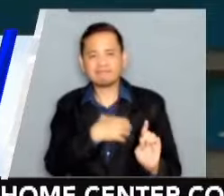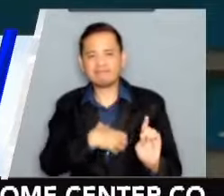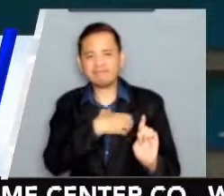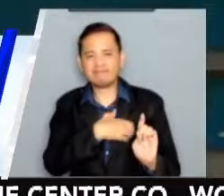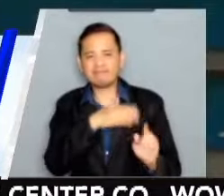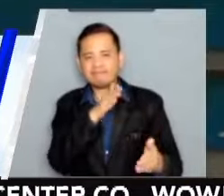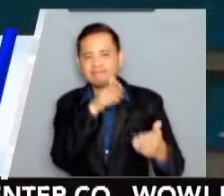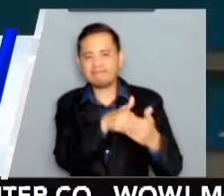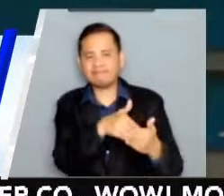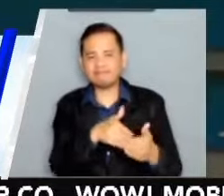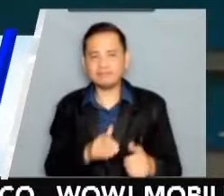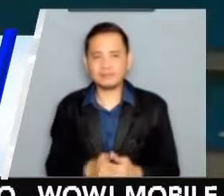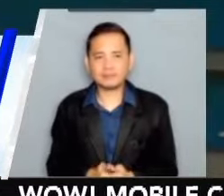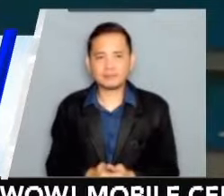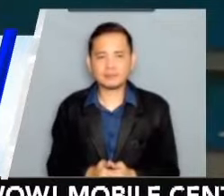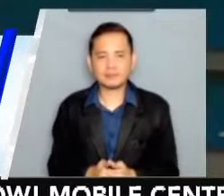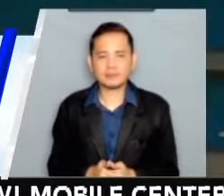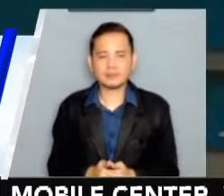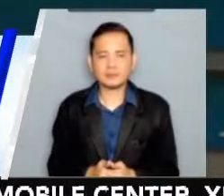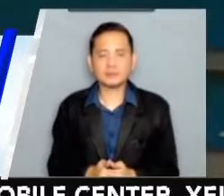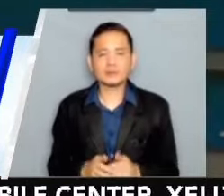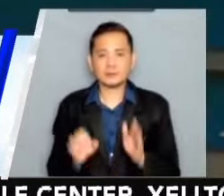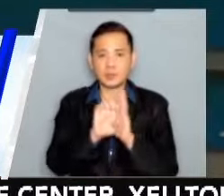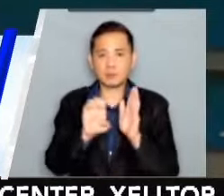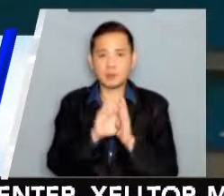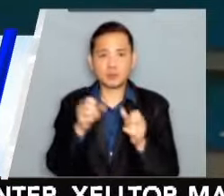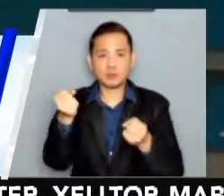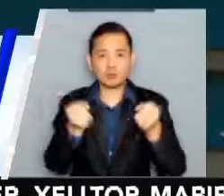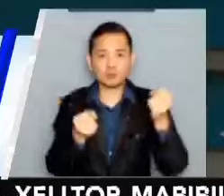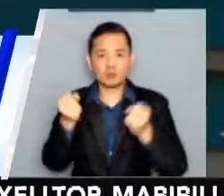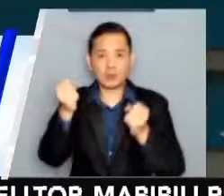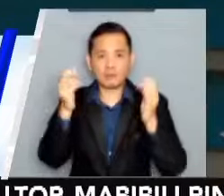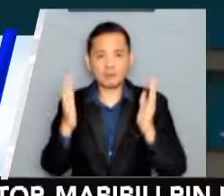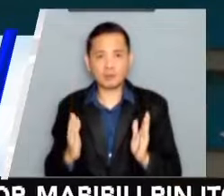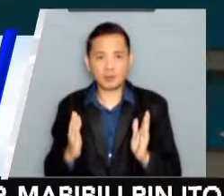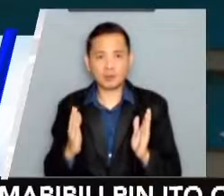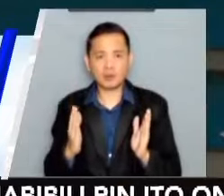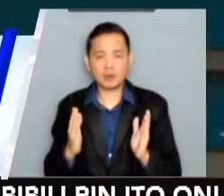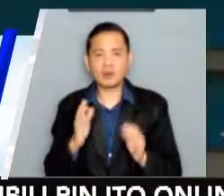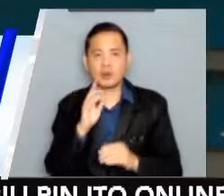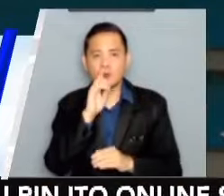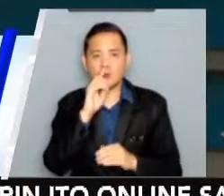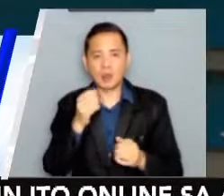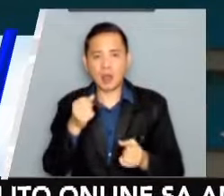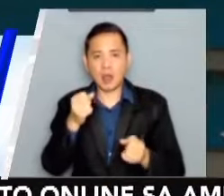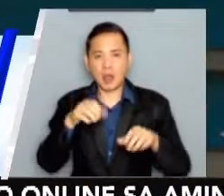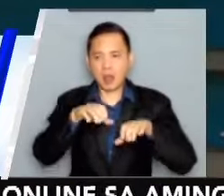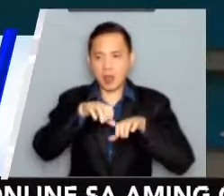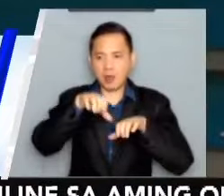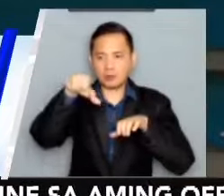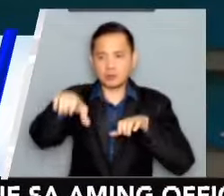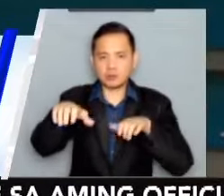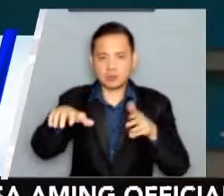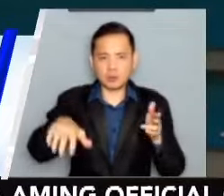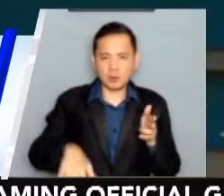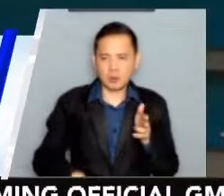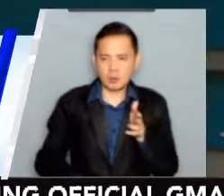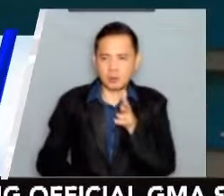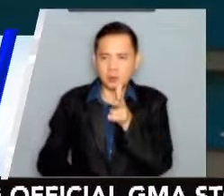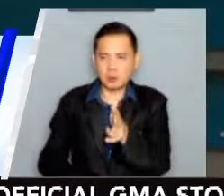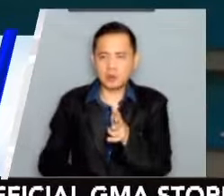Kahit sinong driver po na makalampas lang po sa bahay niya po, ng kahit inch lang po, binubuhusan niya